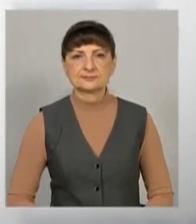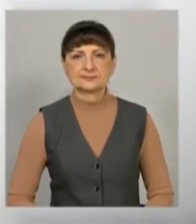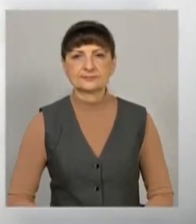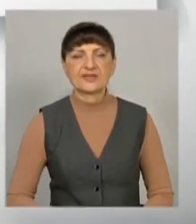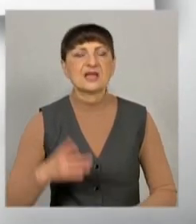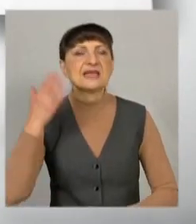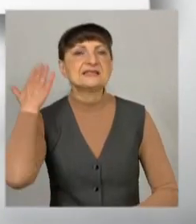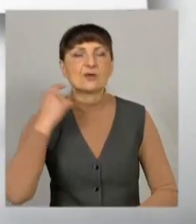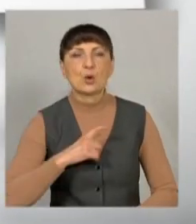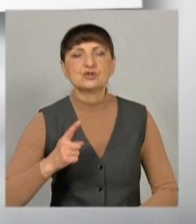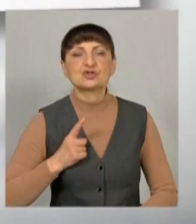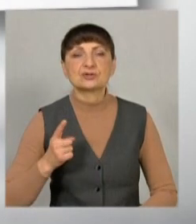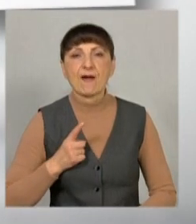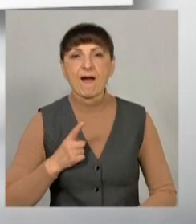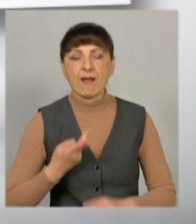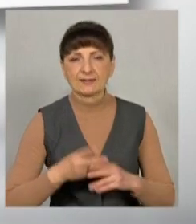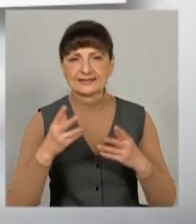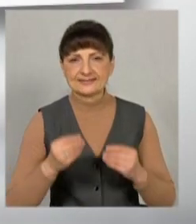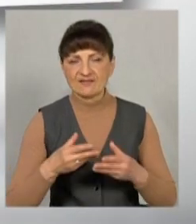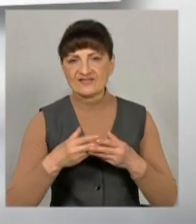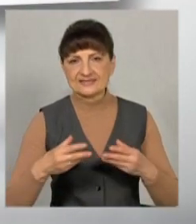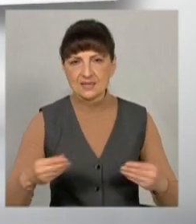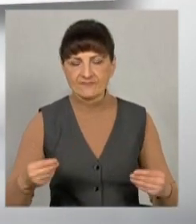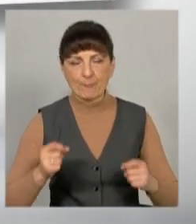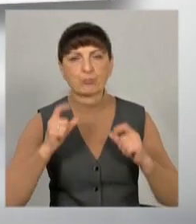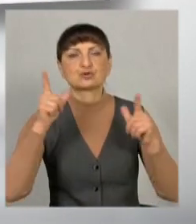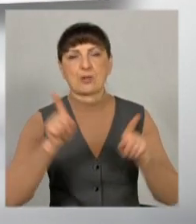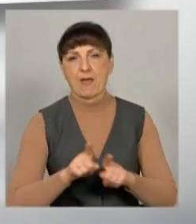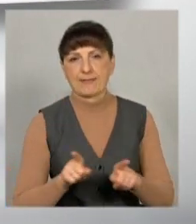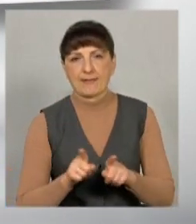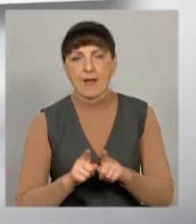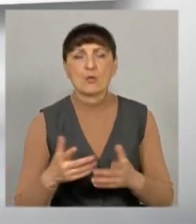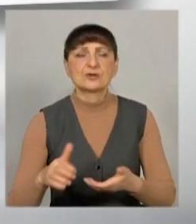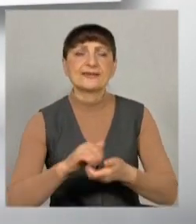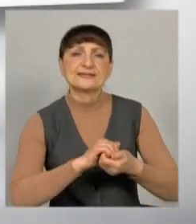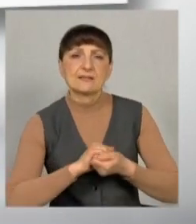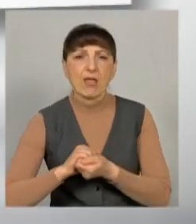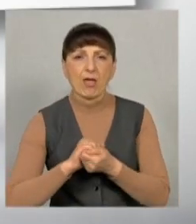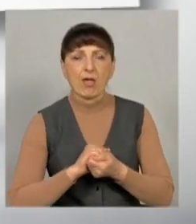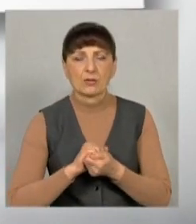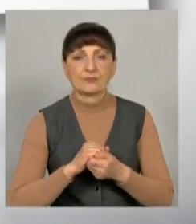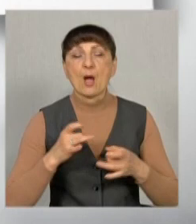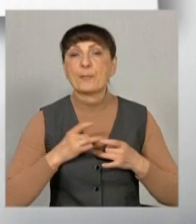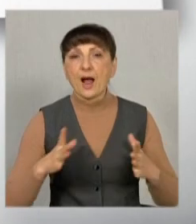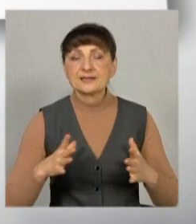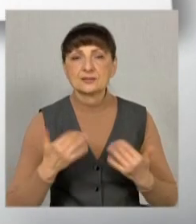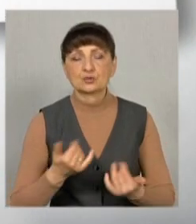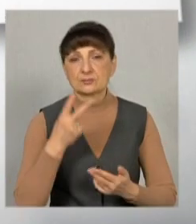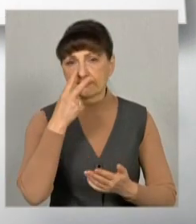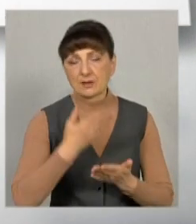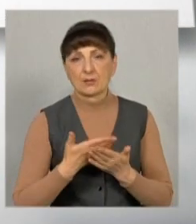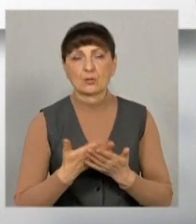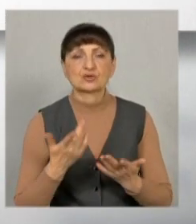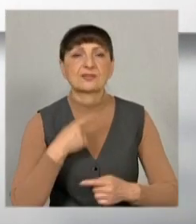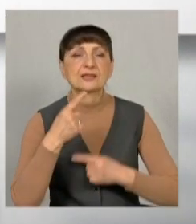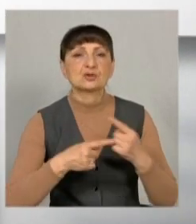Издревле люди с нетерпением ожидали этот день весеннего пробуждения. Зовущий к единению и согласию праздник служит ярким воплощением